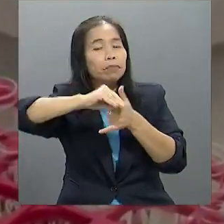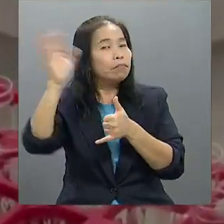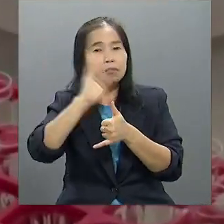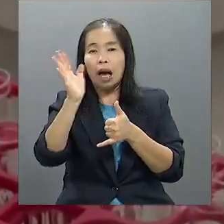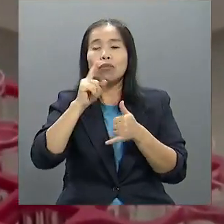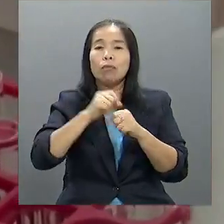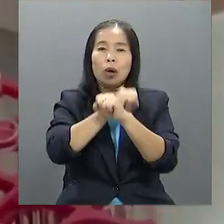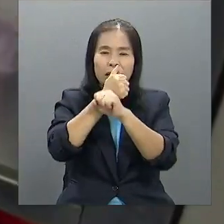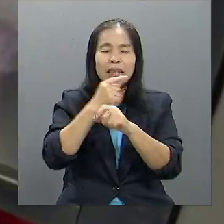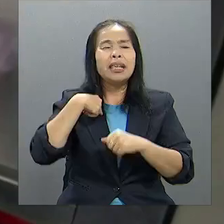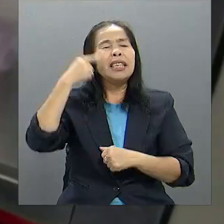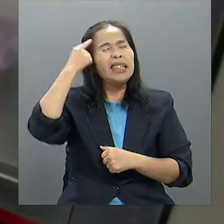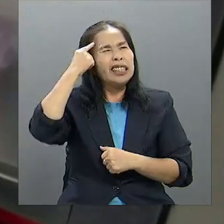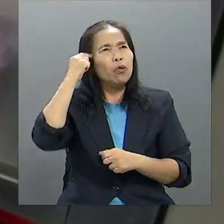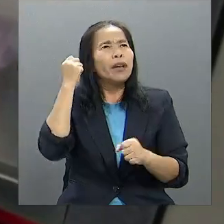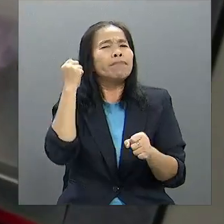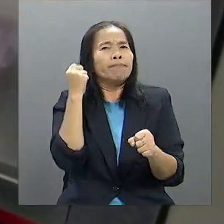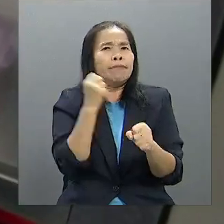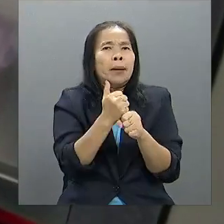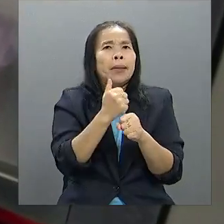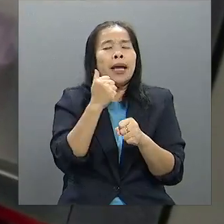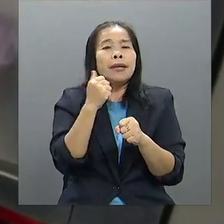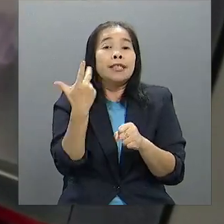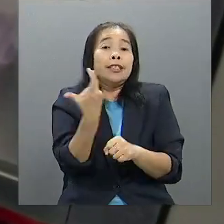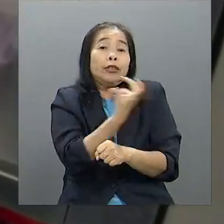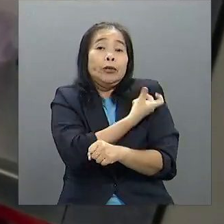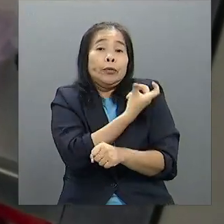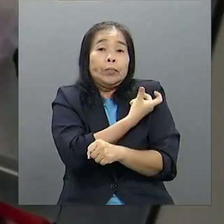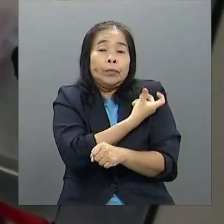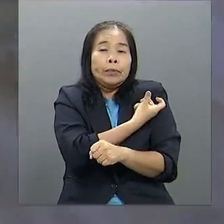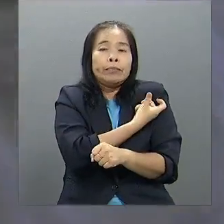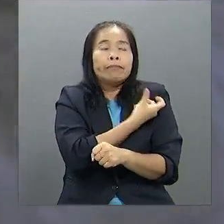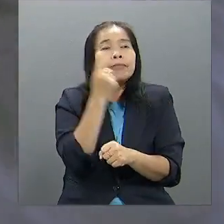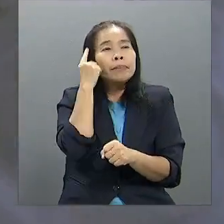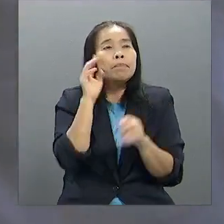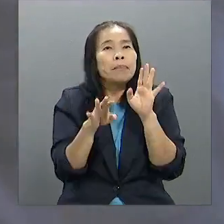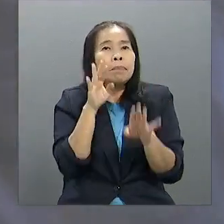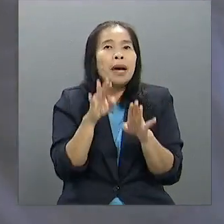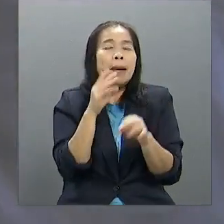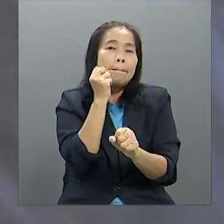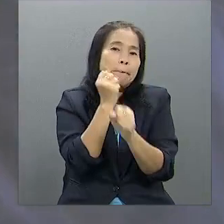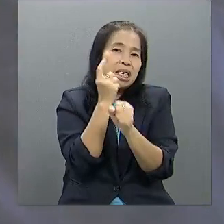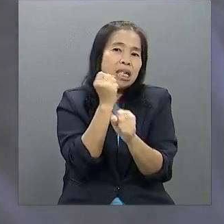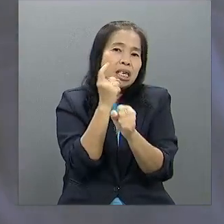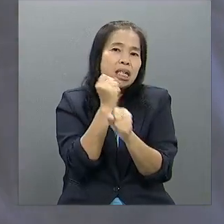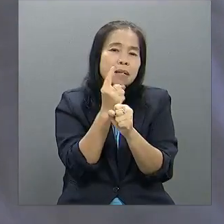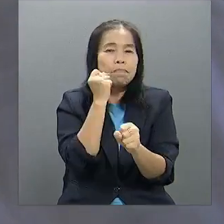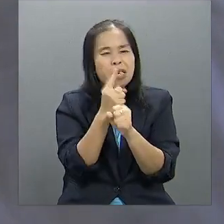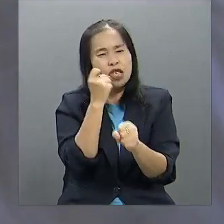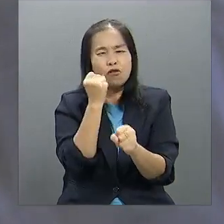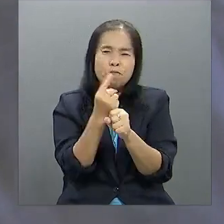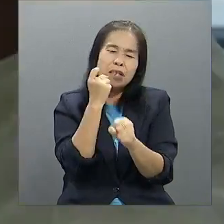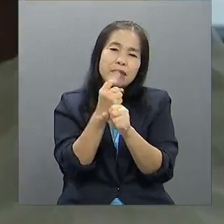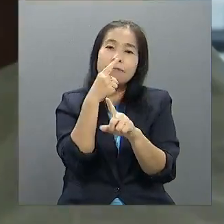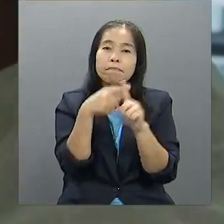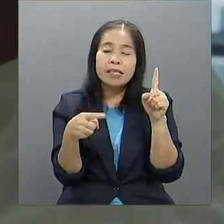จำไม่ผิดเนี่ยอาจจะเป็นวัคซีนของคังทูมซึ่งอย่างน้อยก็ใช้เวลาประมาณ11ปีแต่โควิดเนี่ยน่าจะเร็วกว่านั้นอีกเยอะเล